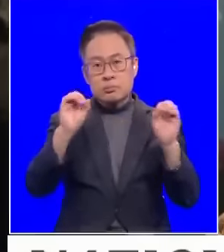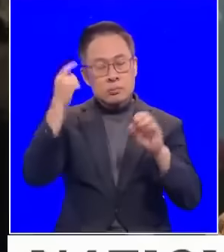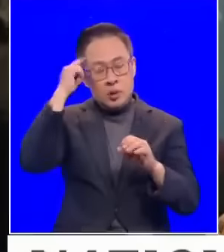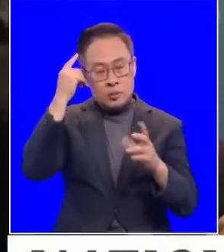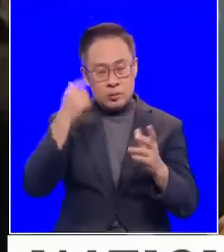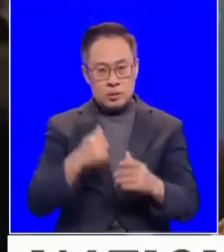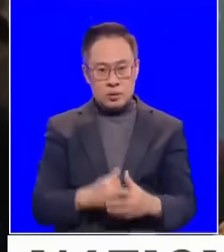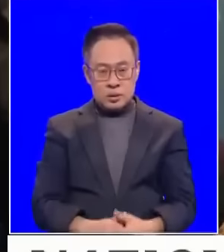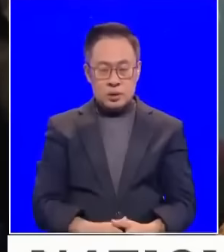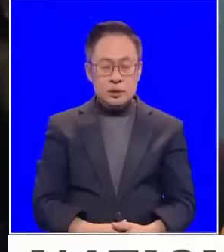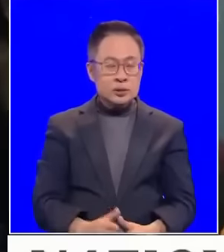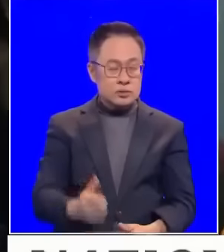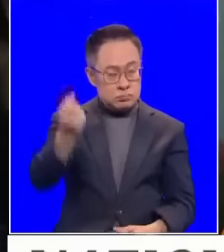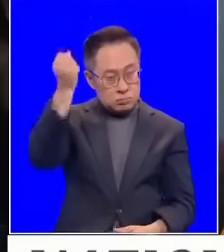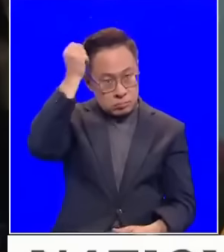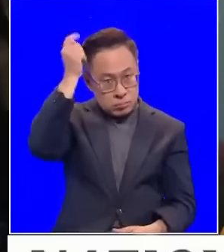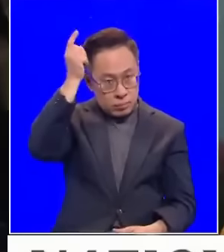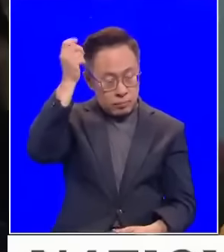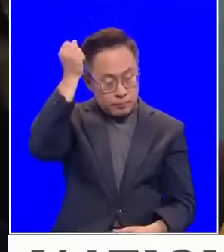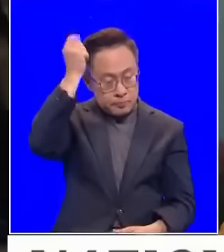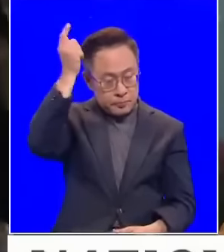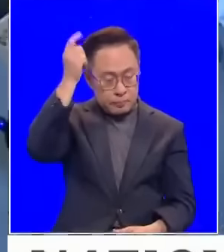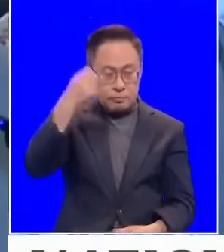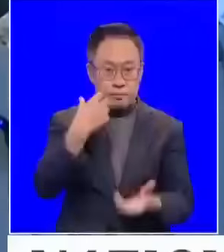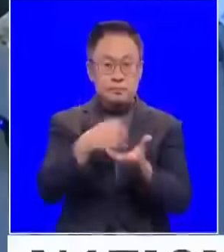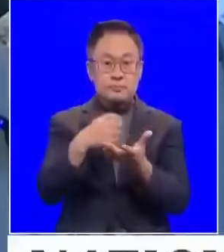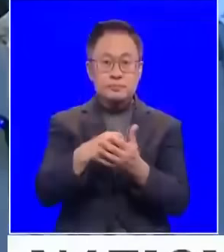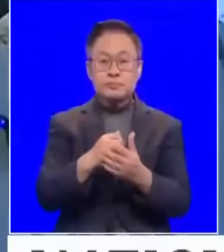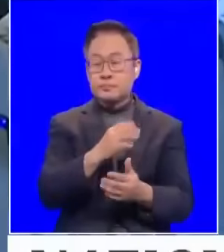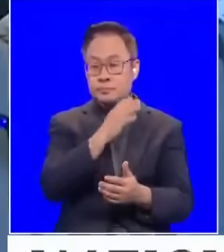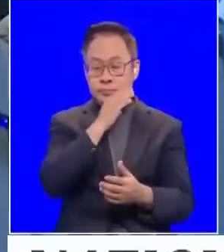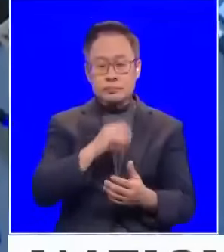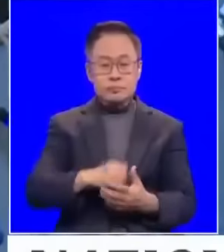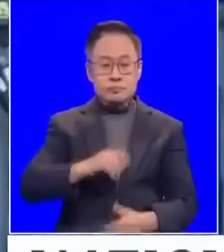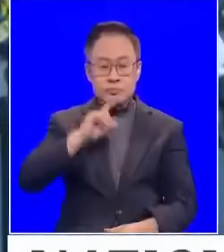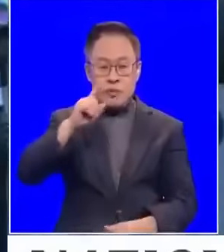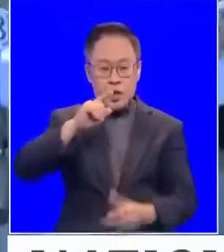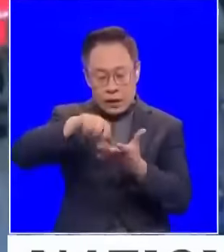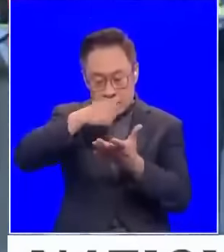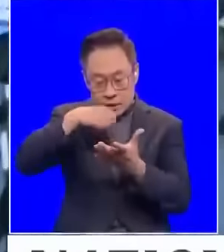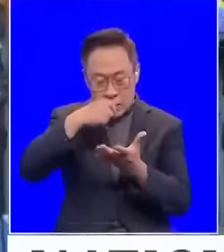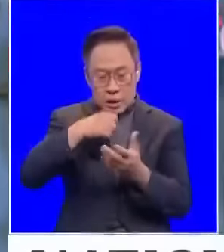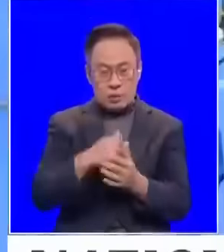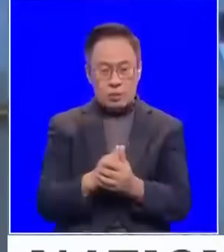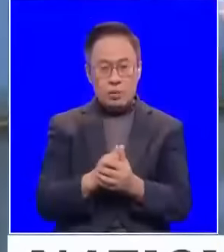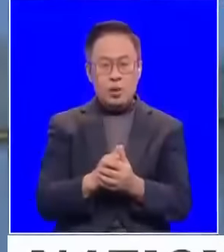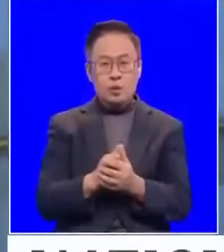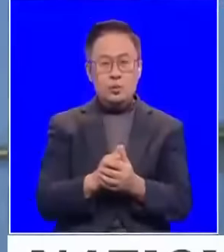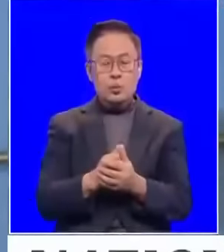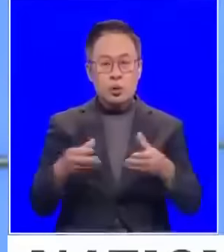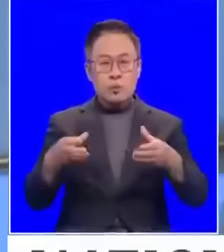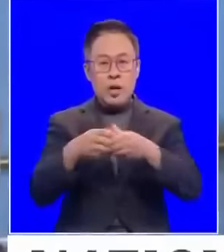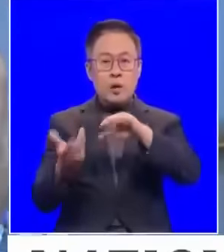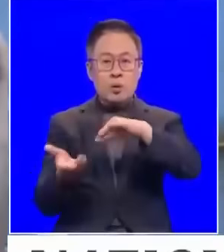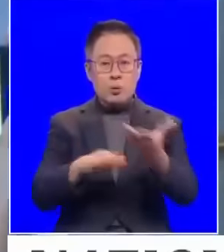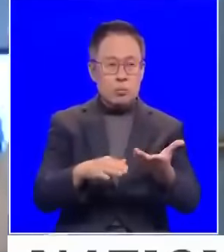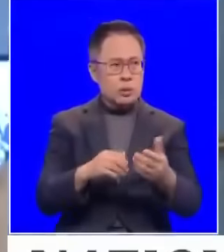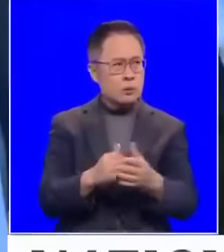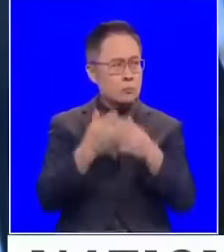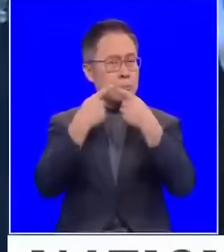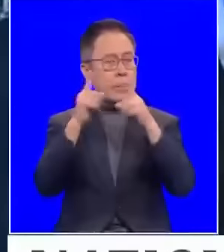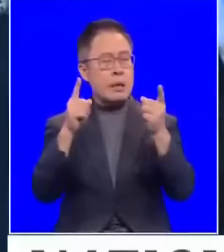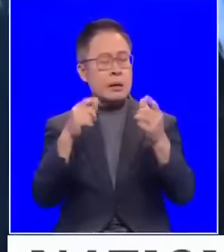ารเองก็ออกมาให้สัมภาษณ์เหมือนกันนะว่าถ้าเกิดว่าถูกร้องว่ามากินข้าวด้วยกันเนี่ยแล้วจะถูกยุบพรรคเนี่ยคะเธอก็บอกว่า